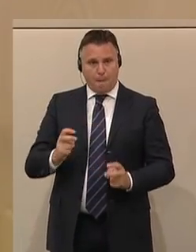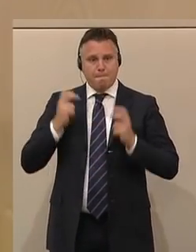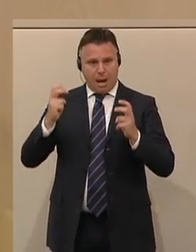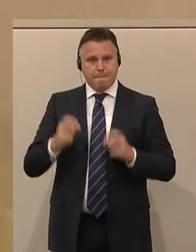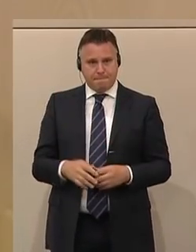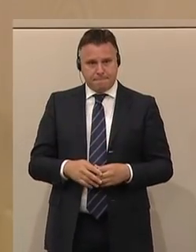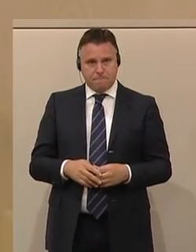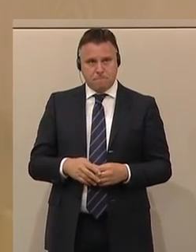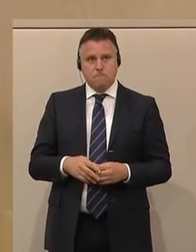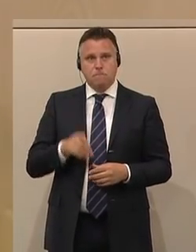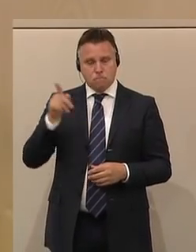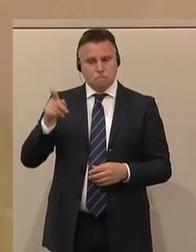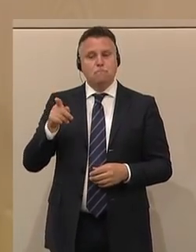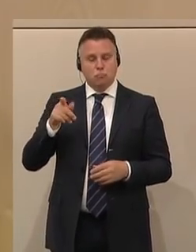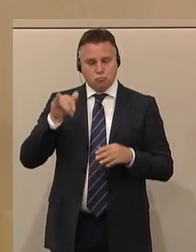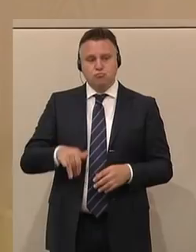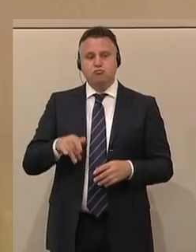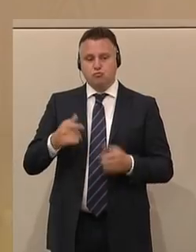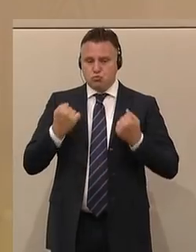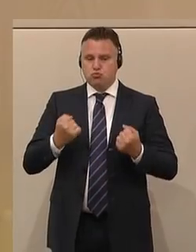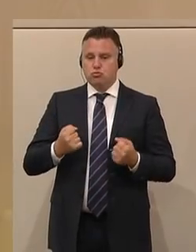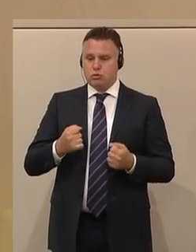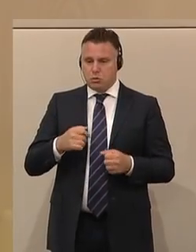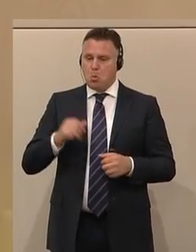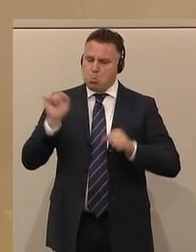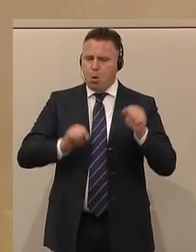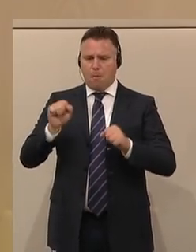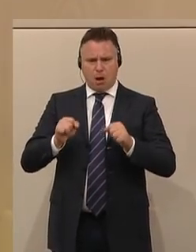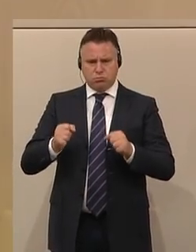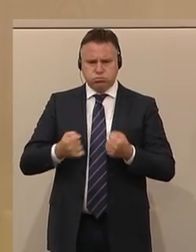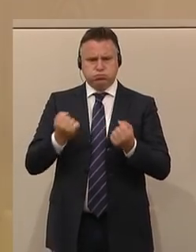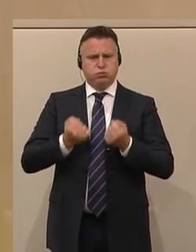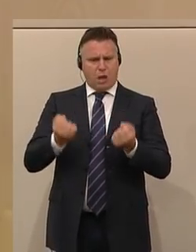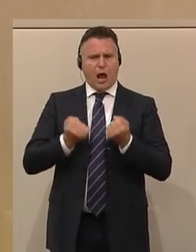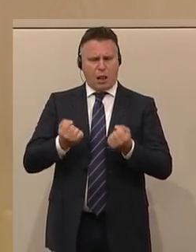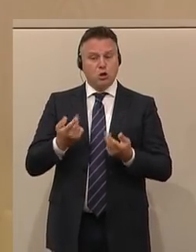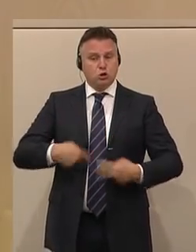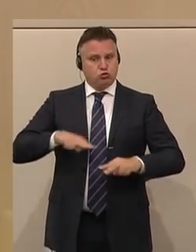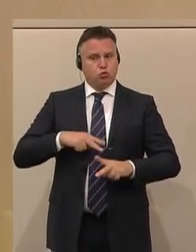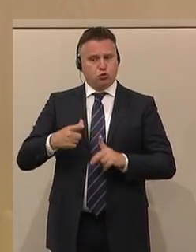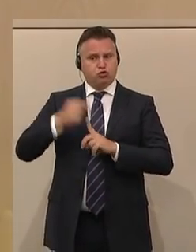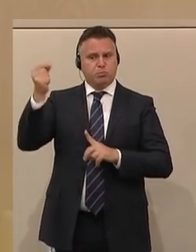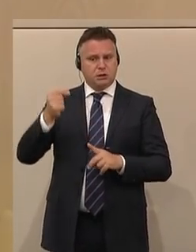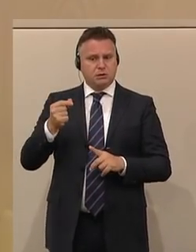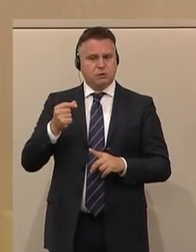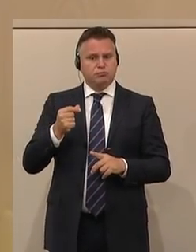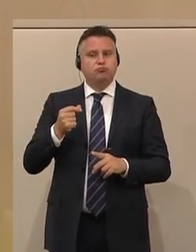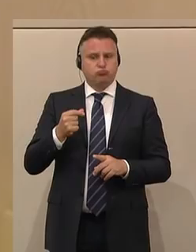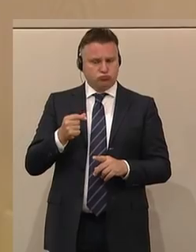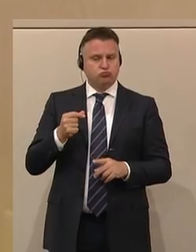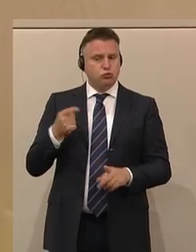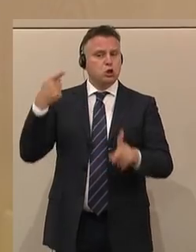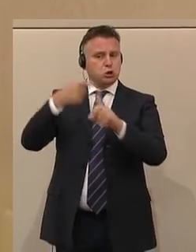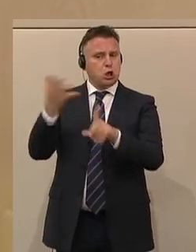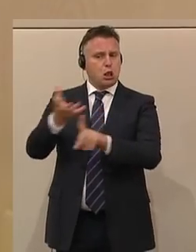Mit hohem Blutzoll diesen Status herbeigebombt. Die Mittel sind akzeptiert. Das Ziel